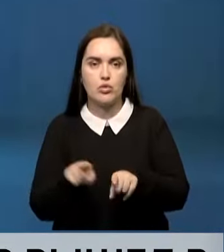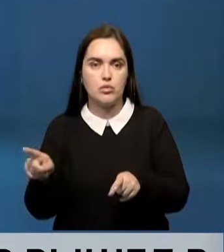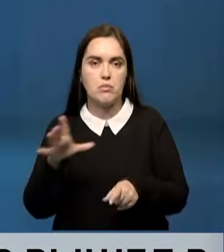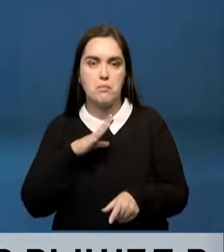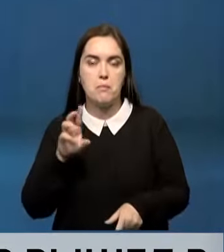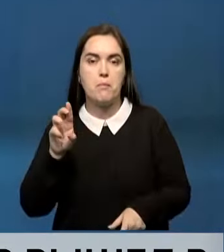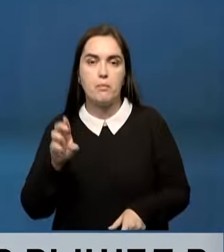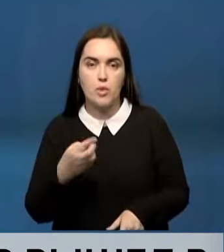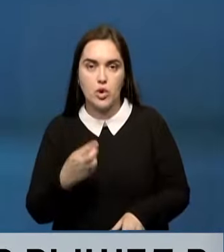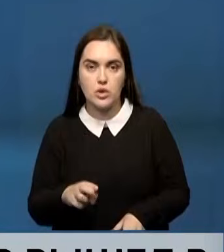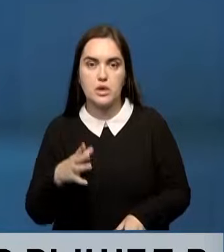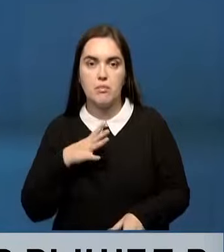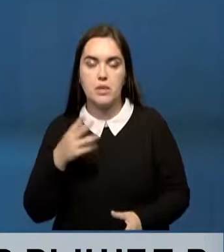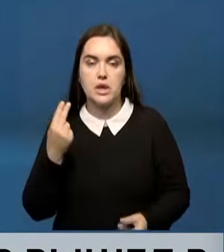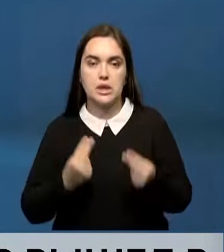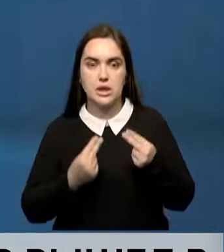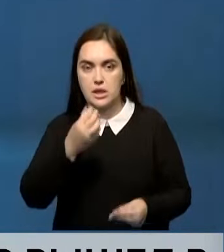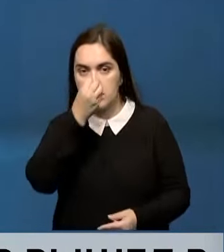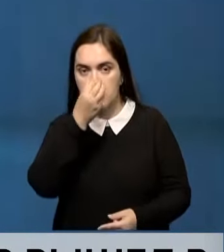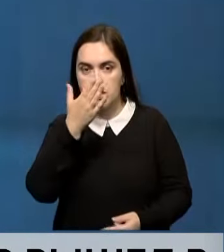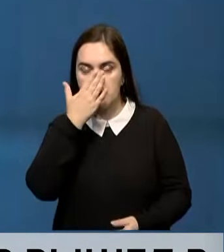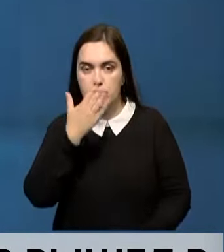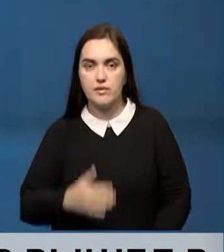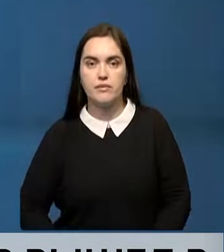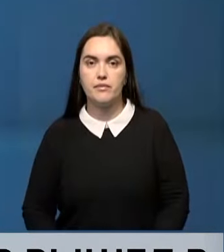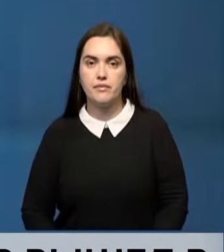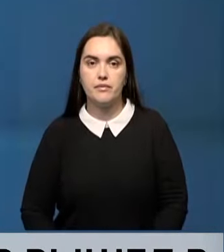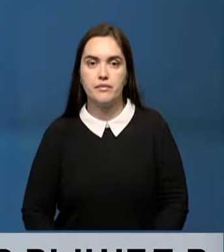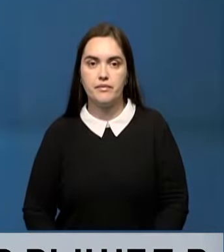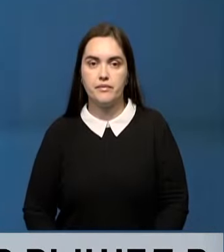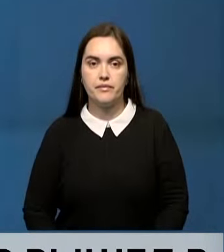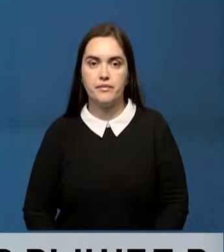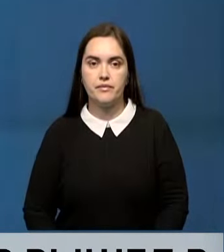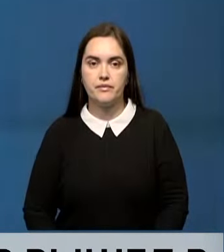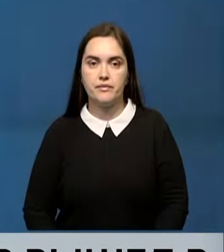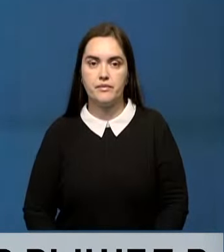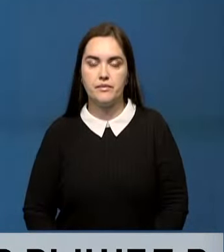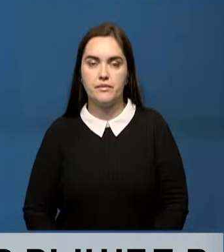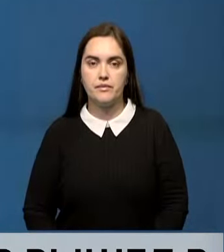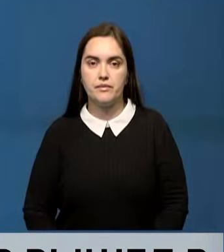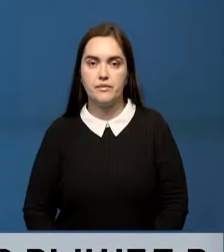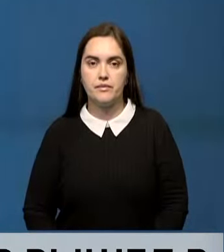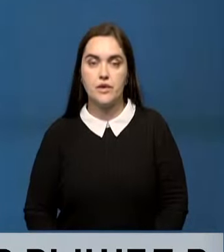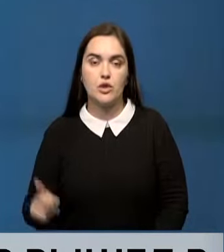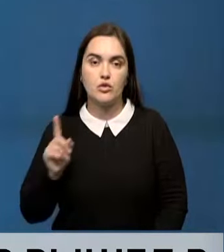серебро. В его архиве есть и бронза, игр в Токио. Но мы ждем теперь для коллекции золота, конечно же.